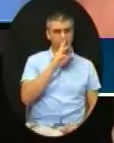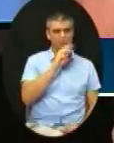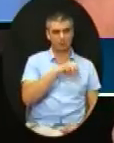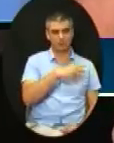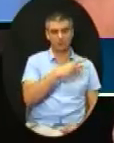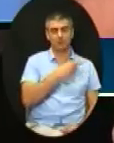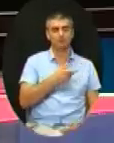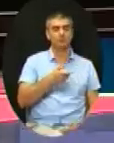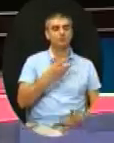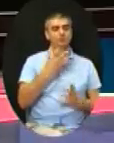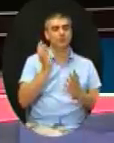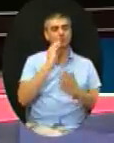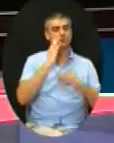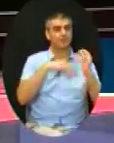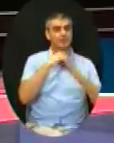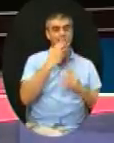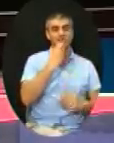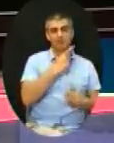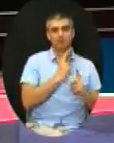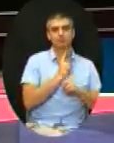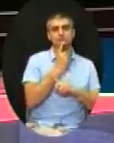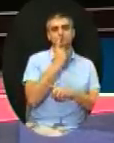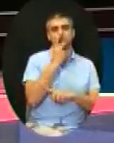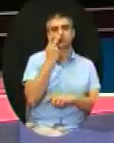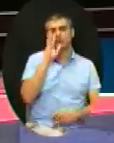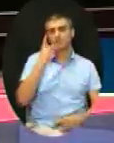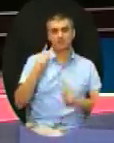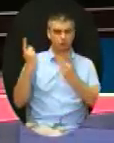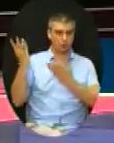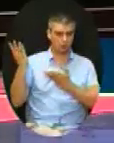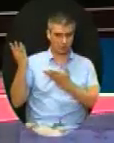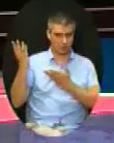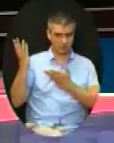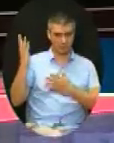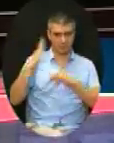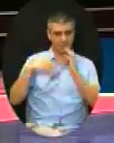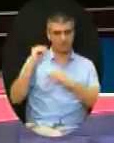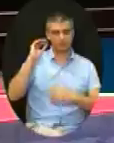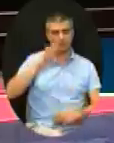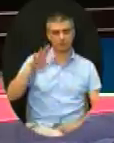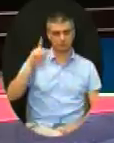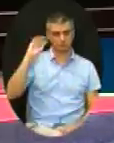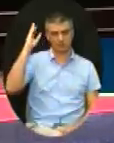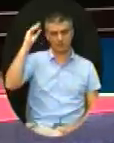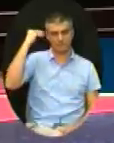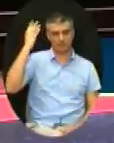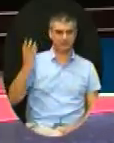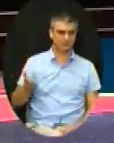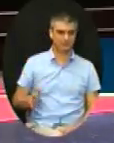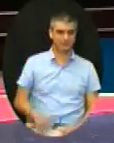האכיפה בקרב הבנייה הישראלית גבוהים לאין שיעור ממה שקורה בבנייה באזורים של